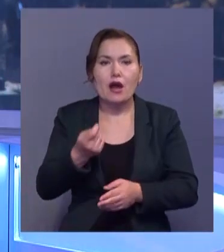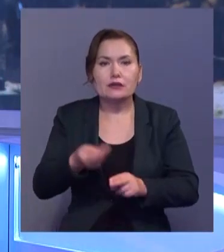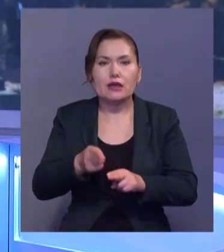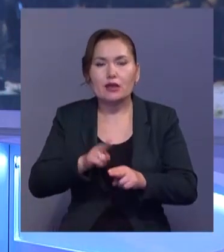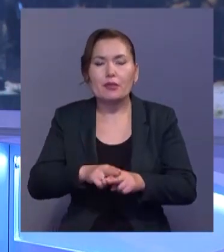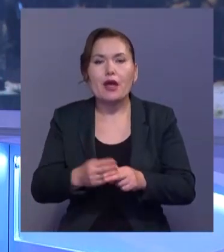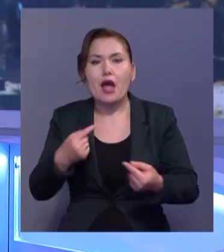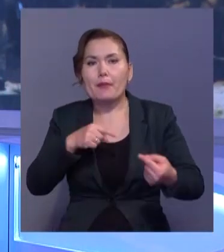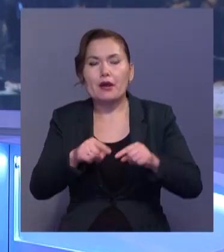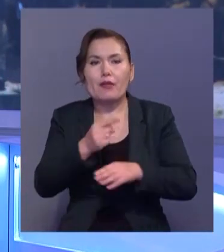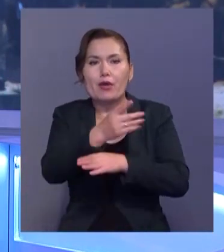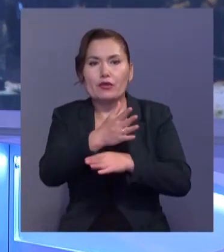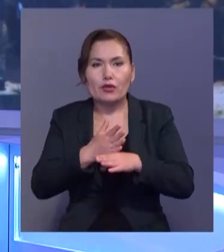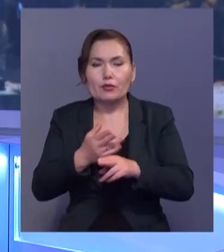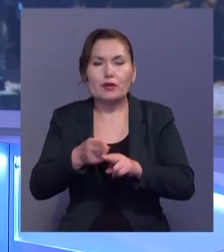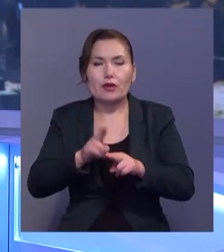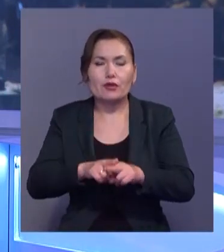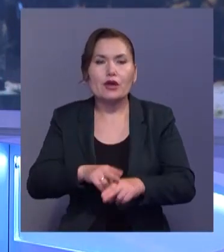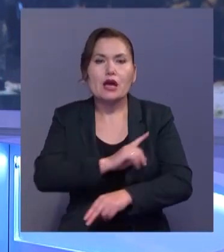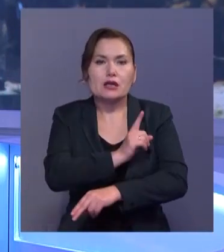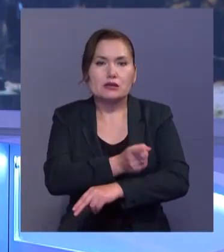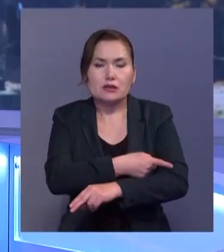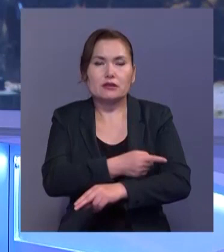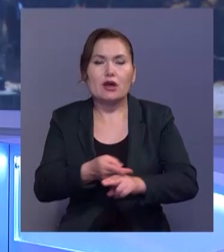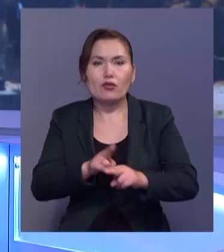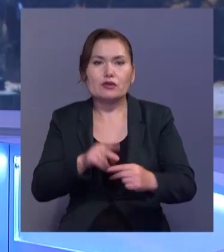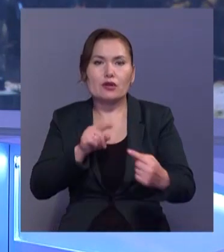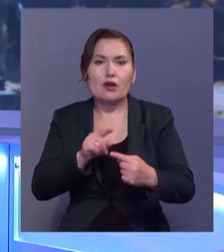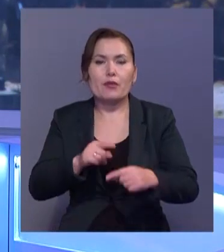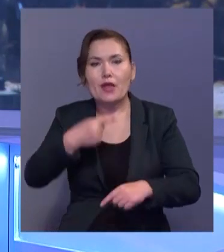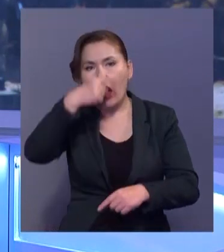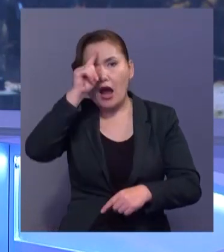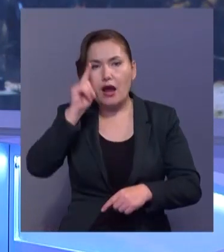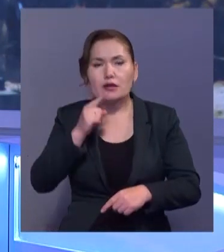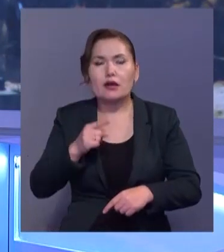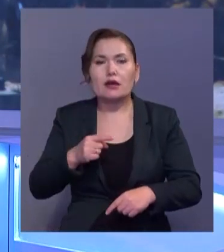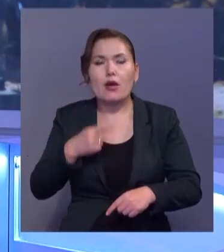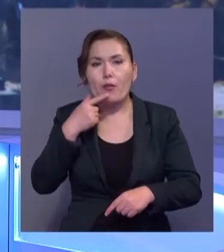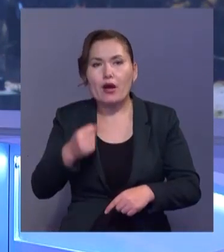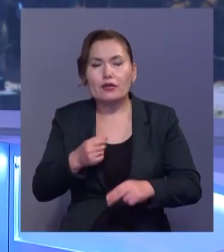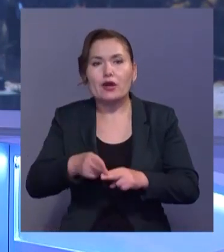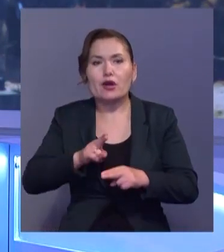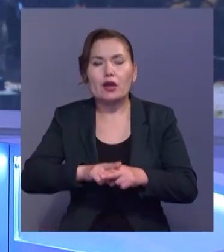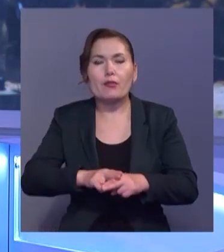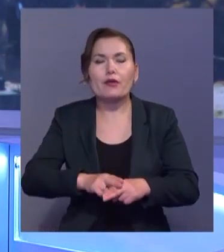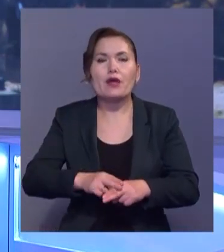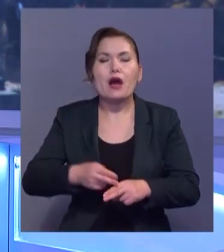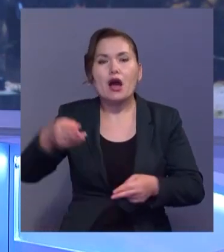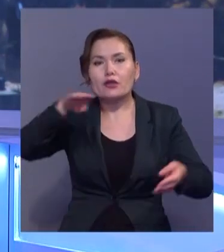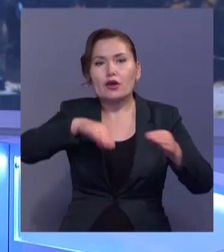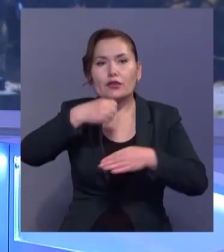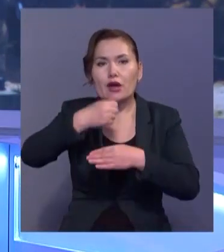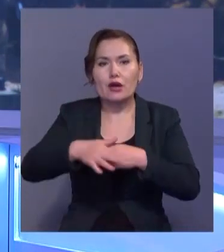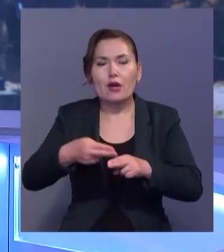көбіне бір-біріне зеңбірек және дрондармен соққы жасауда. Әзербайжан күштері Таулы Қарабақтың орталығы